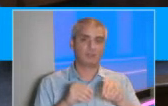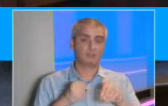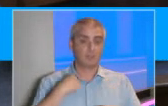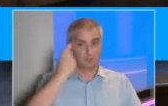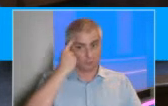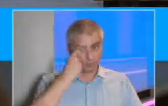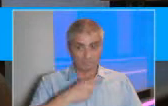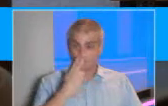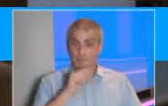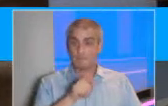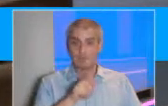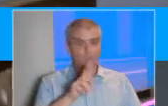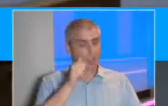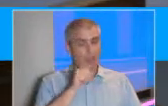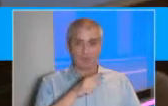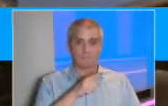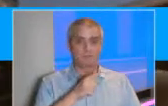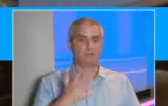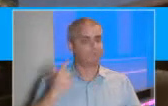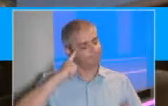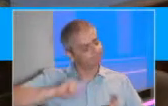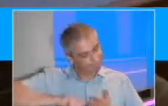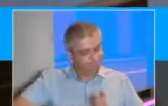חושב שמבחינה הזאת כחול לבן